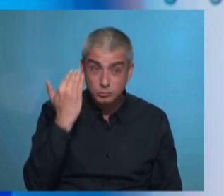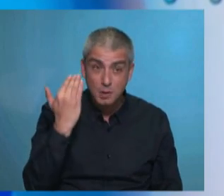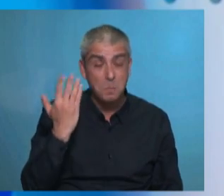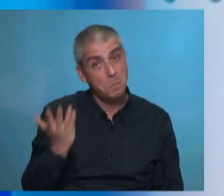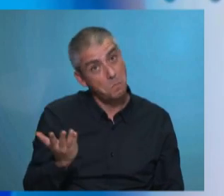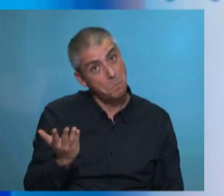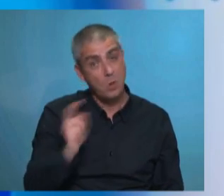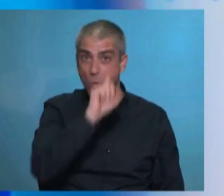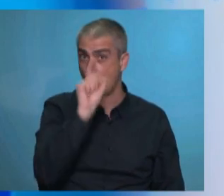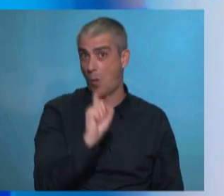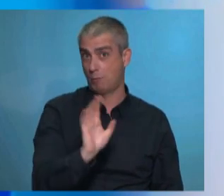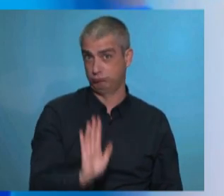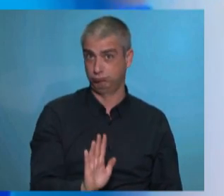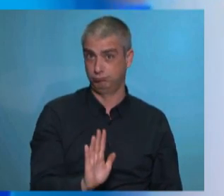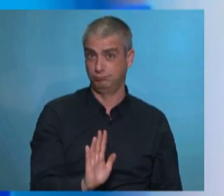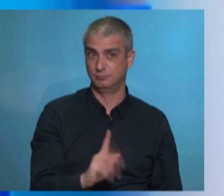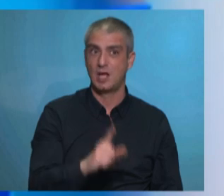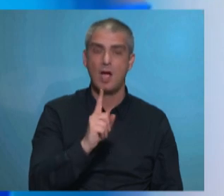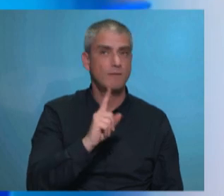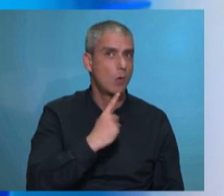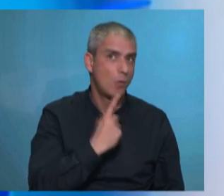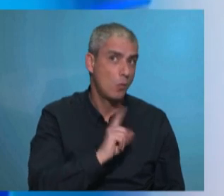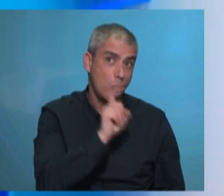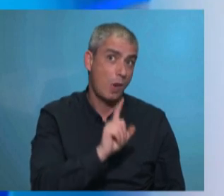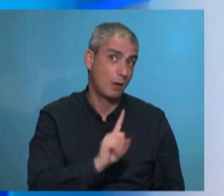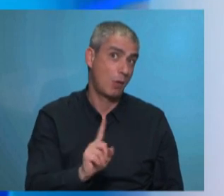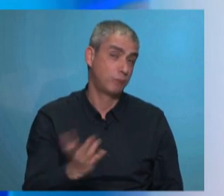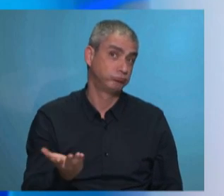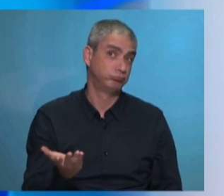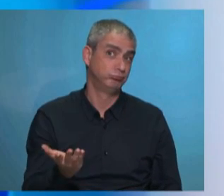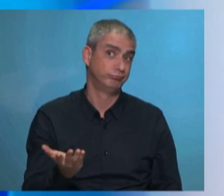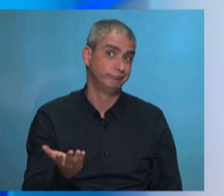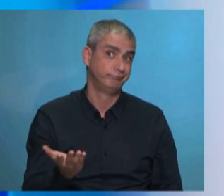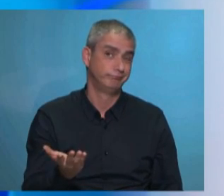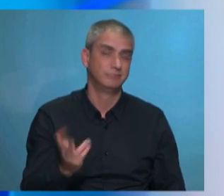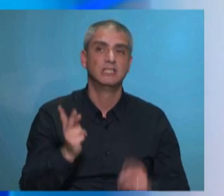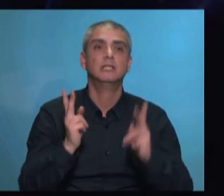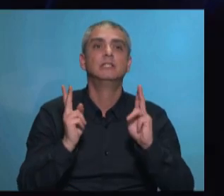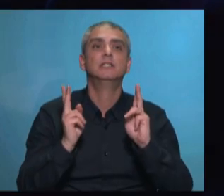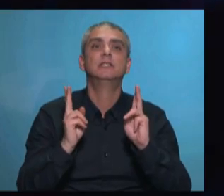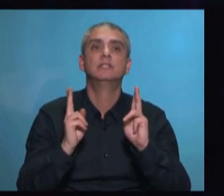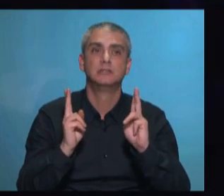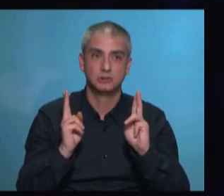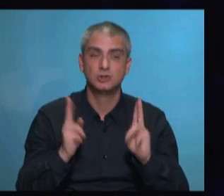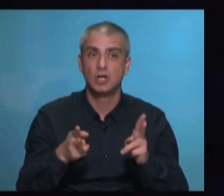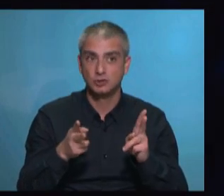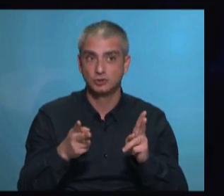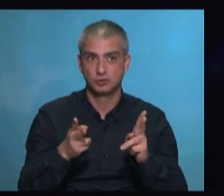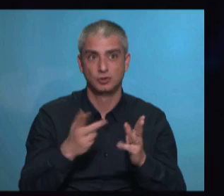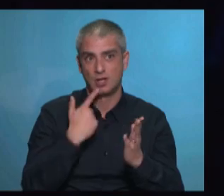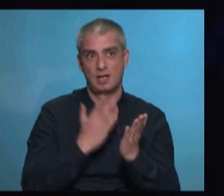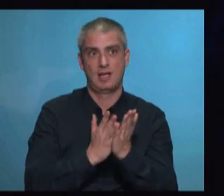Maybe. But maybe not. After all, there is truth in the old adage